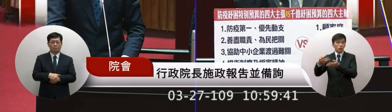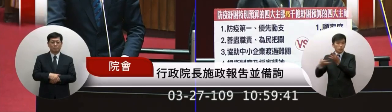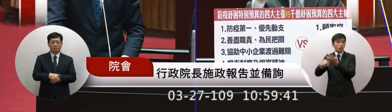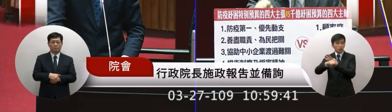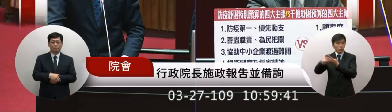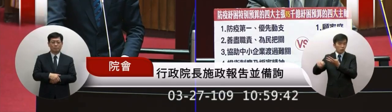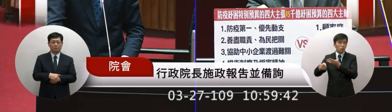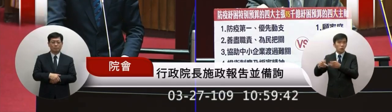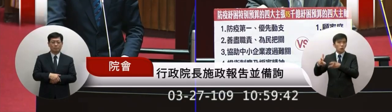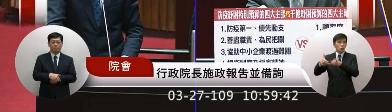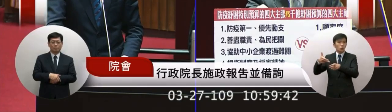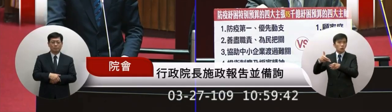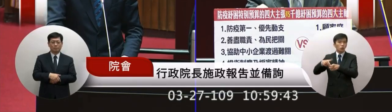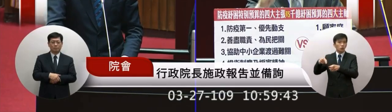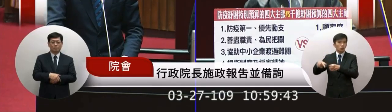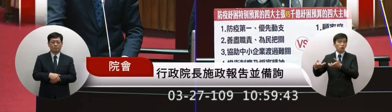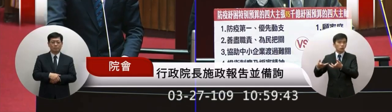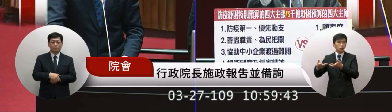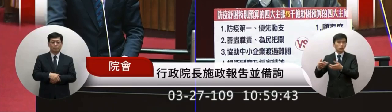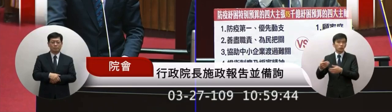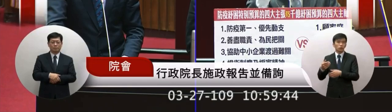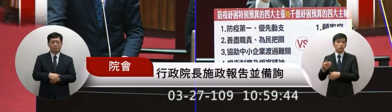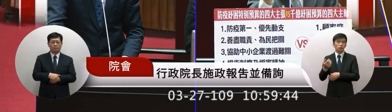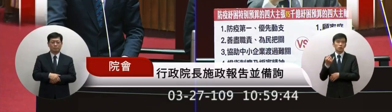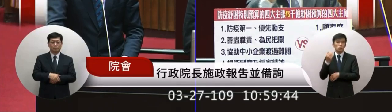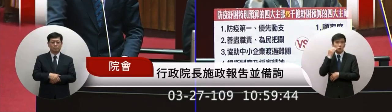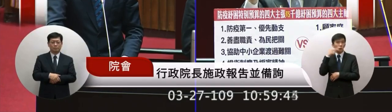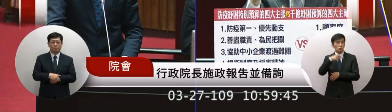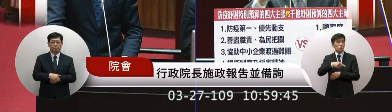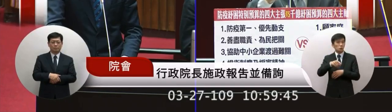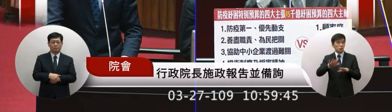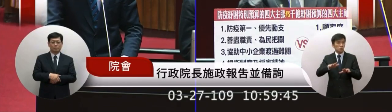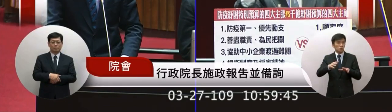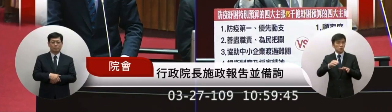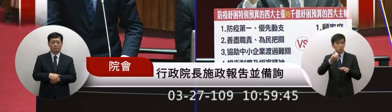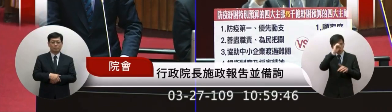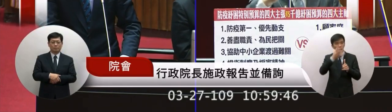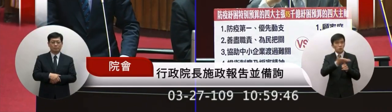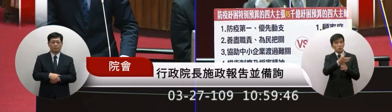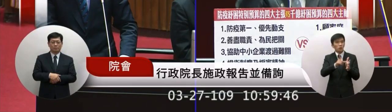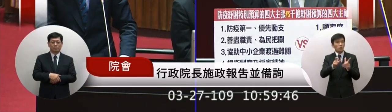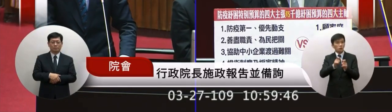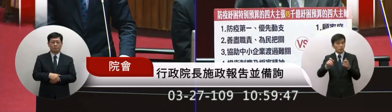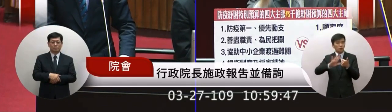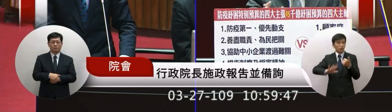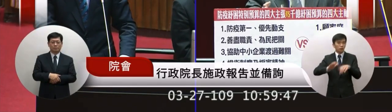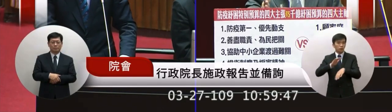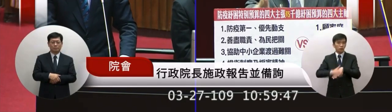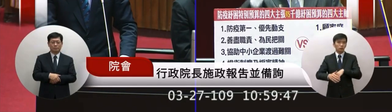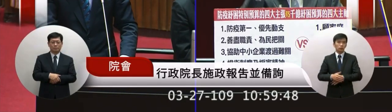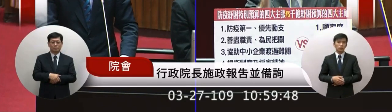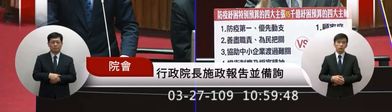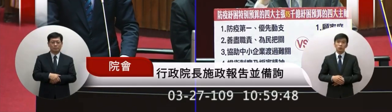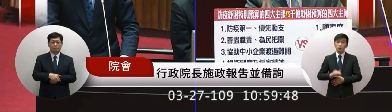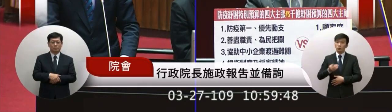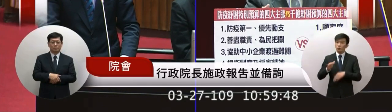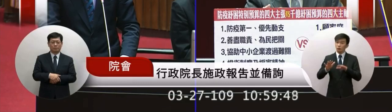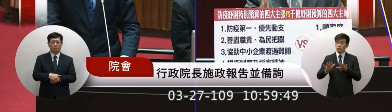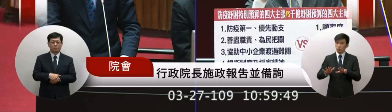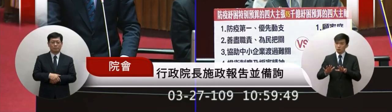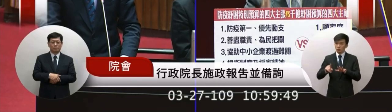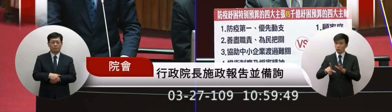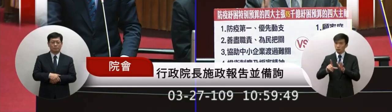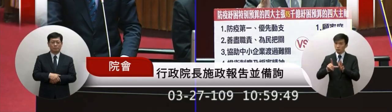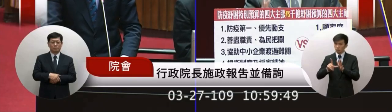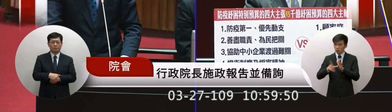讲啊，这个下去了，当然长期来讲，对你来讲，我们牵涉到 WTO 的问题，但即阵啊。如何在这个当